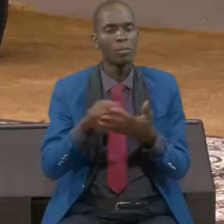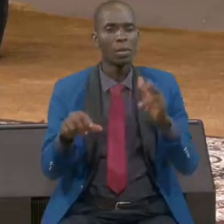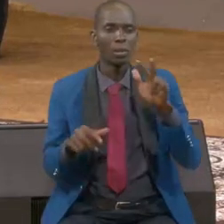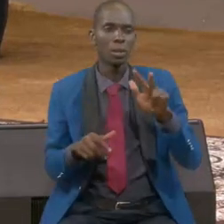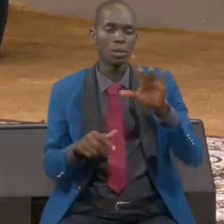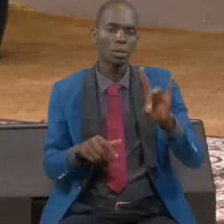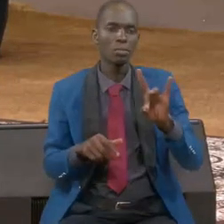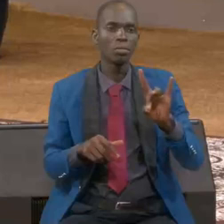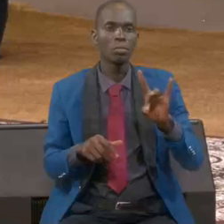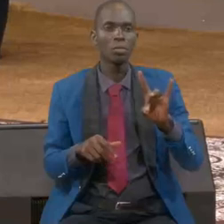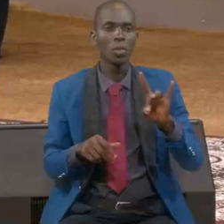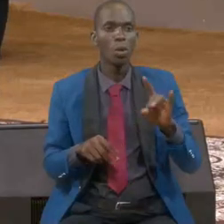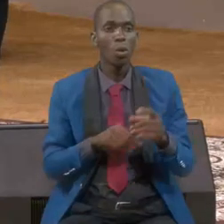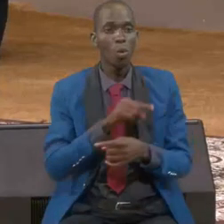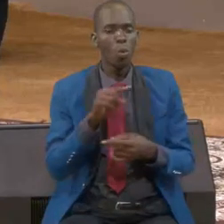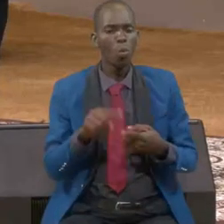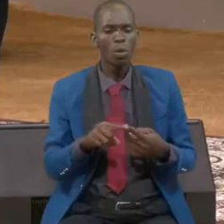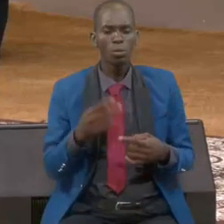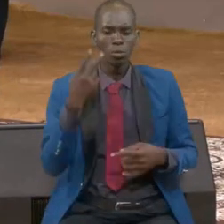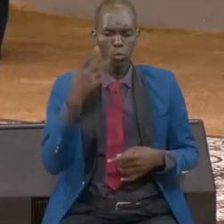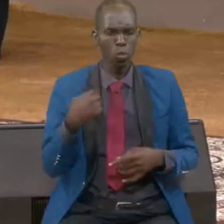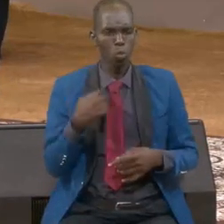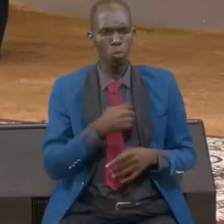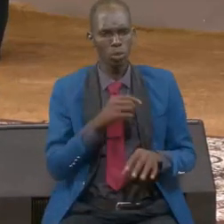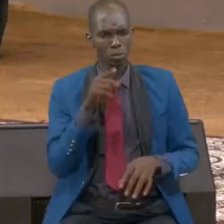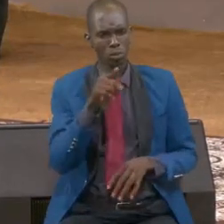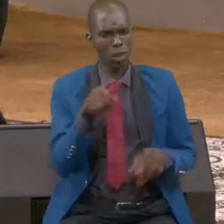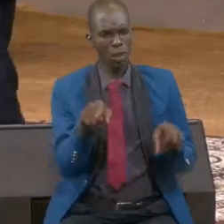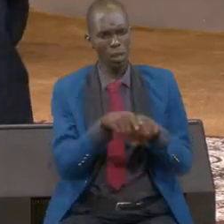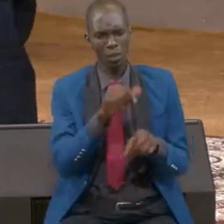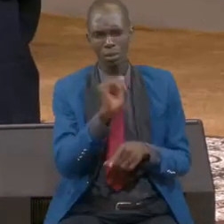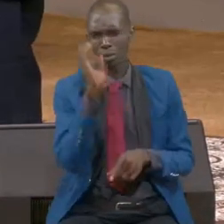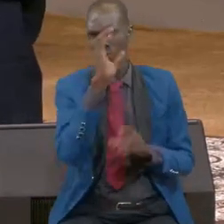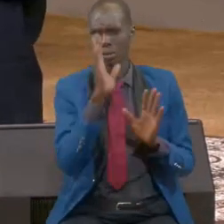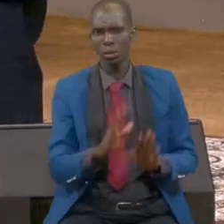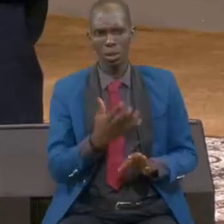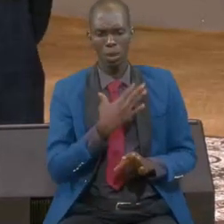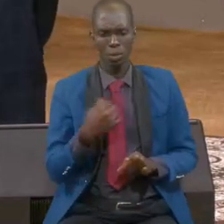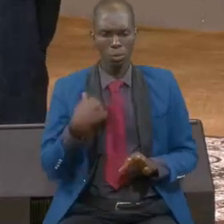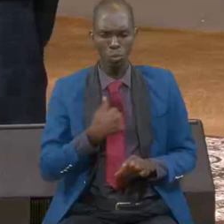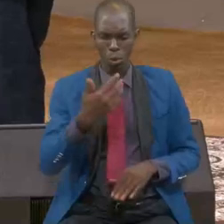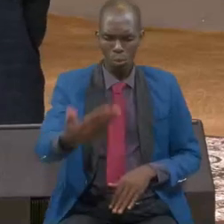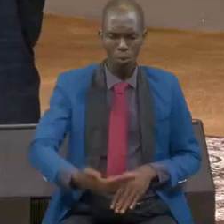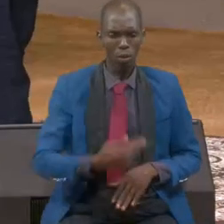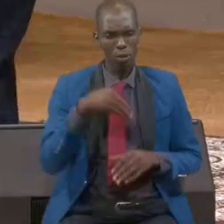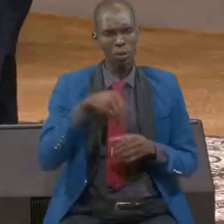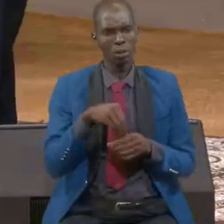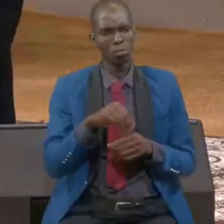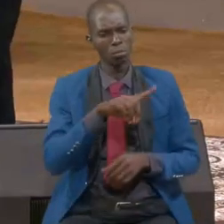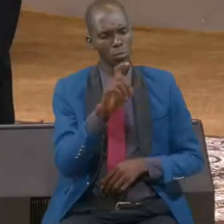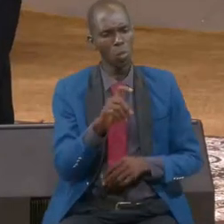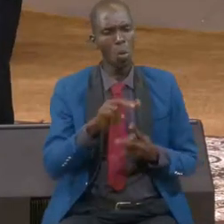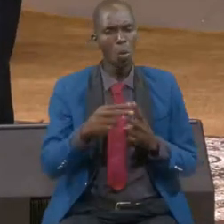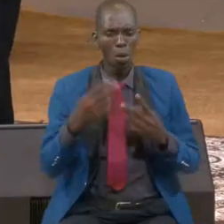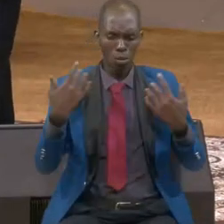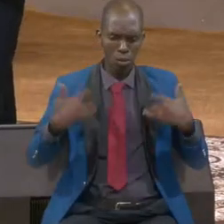38 dit, quand t'avons-nous vu étranger et t'avons-nous recueilli ou